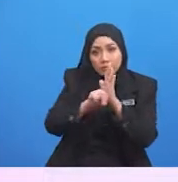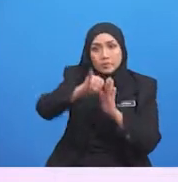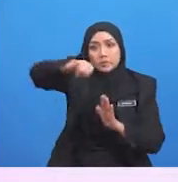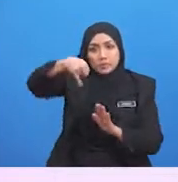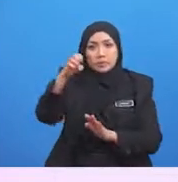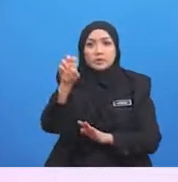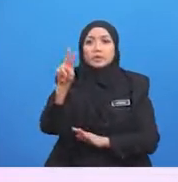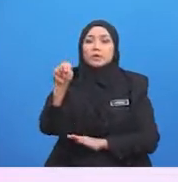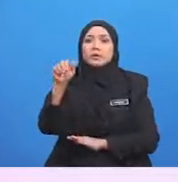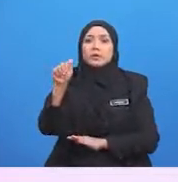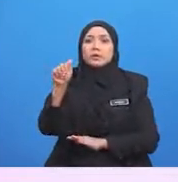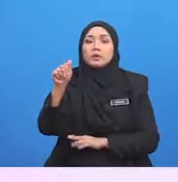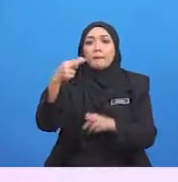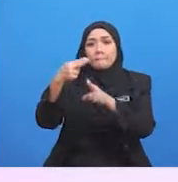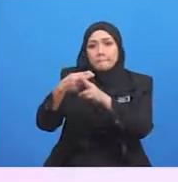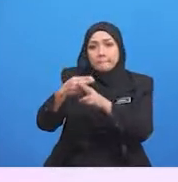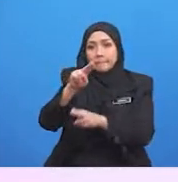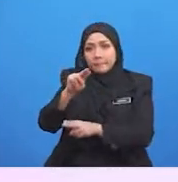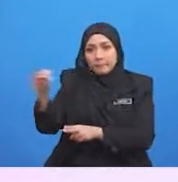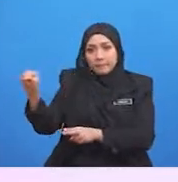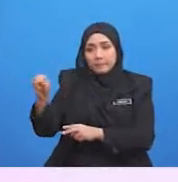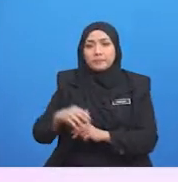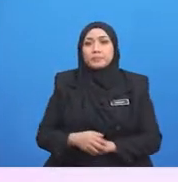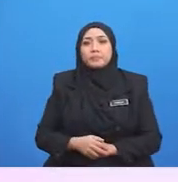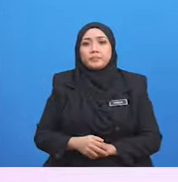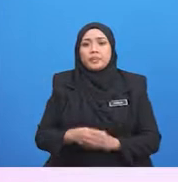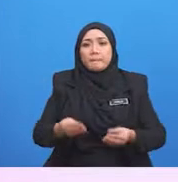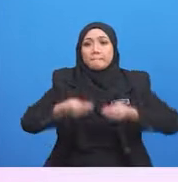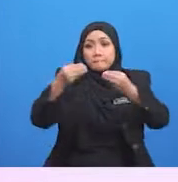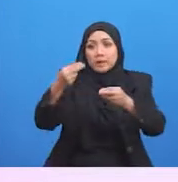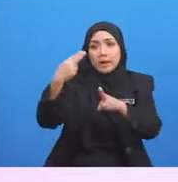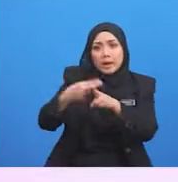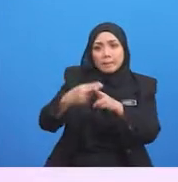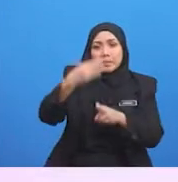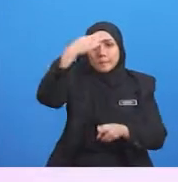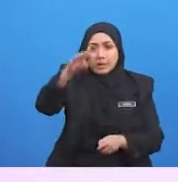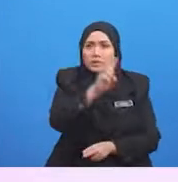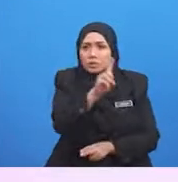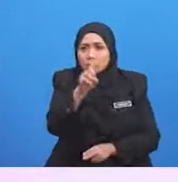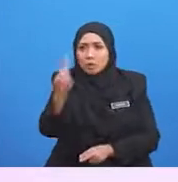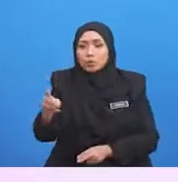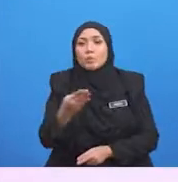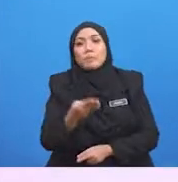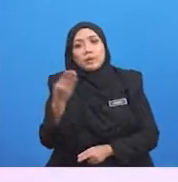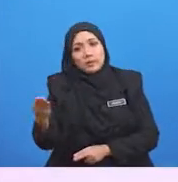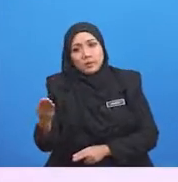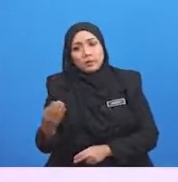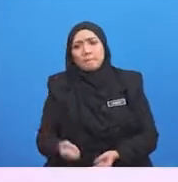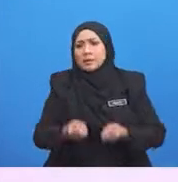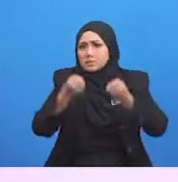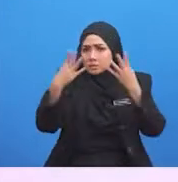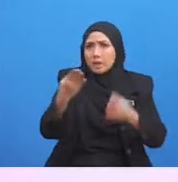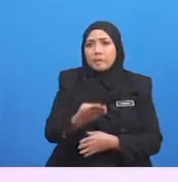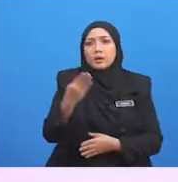Penjenamaan adalah pemberian nama bagi sesuatu produk. Terdapat banyak produk yang sama di pasaran.